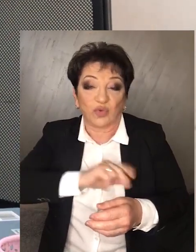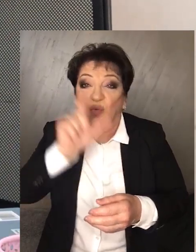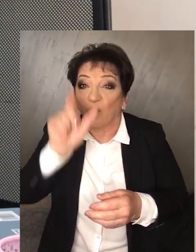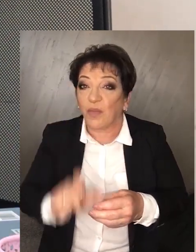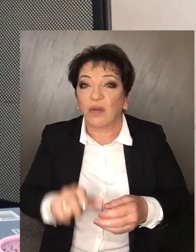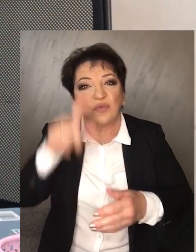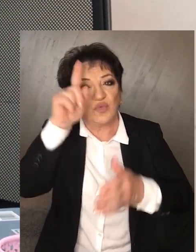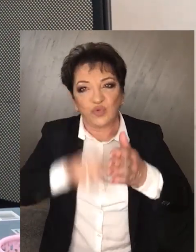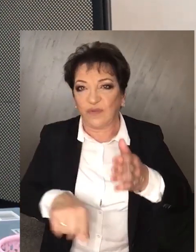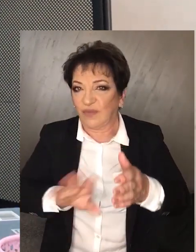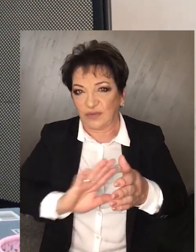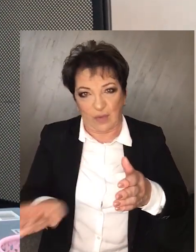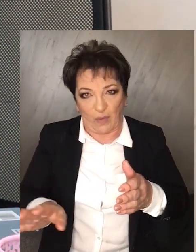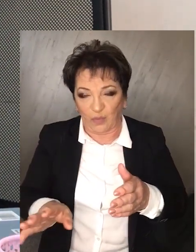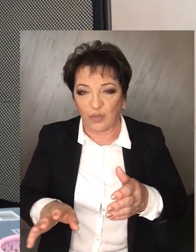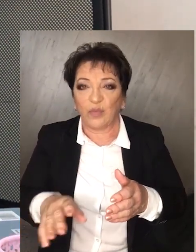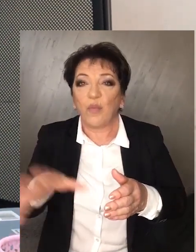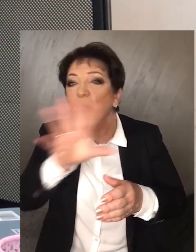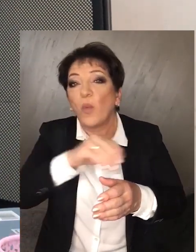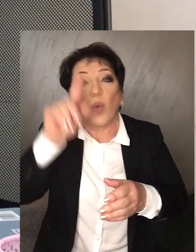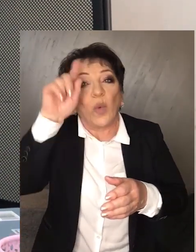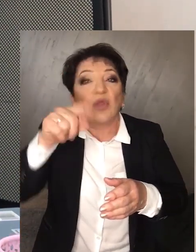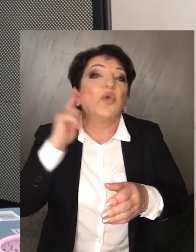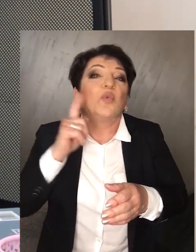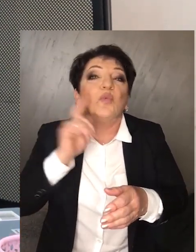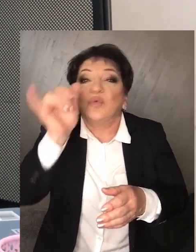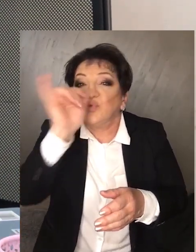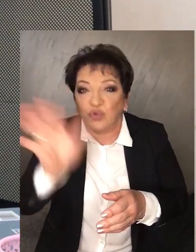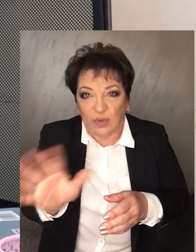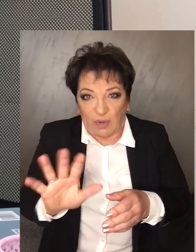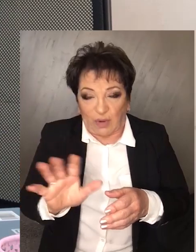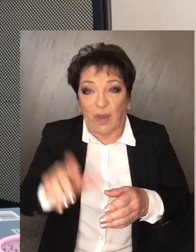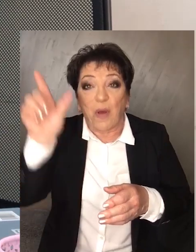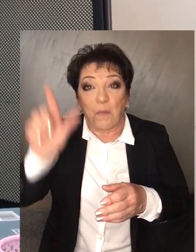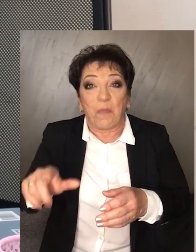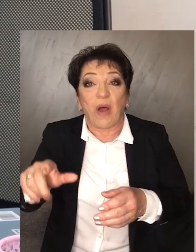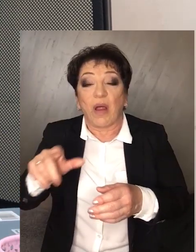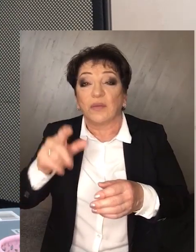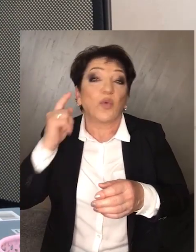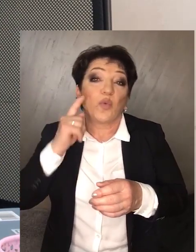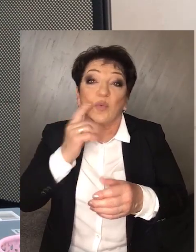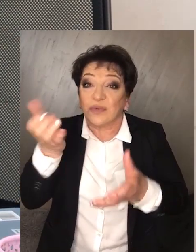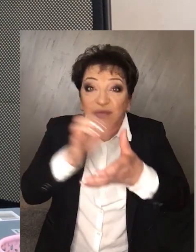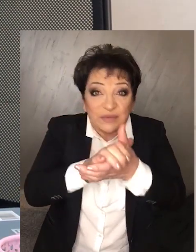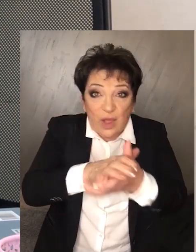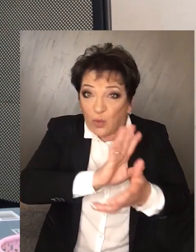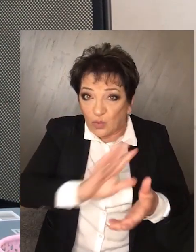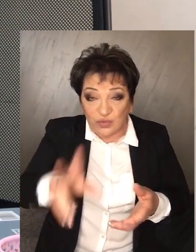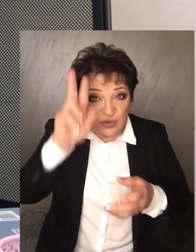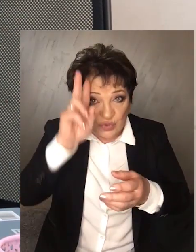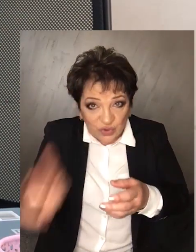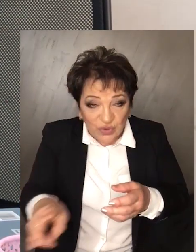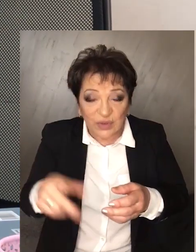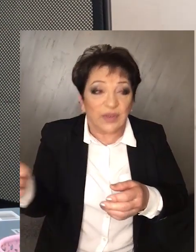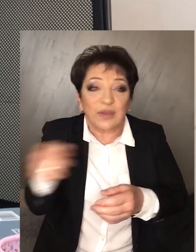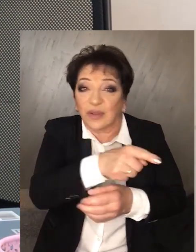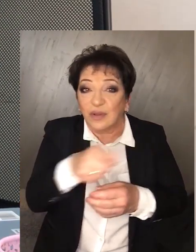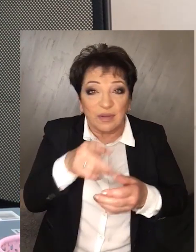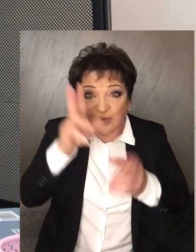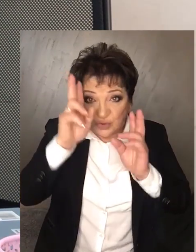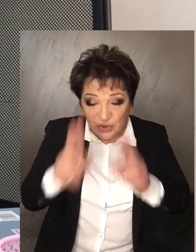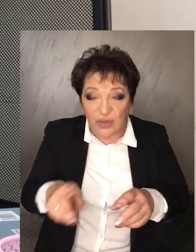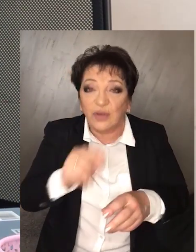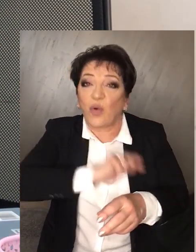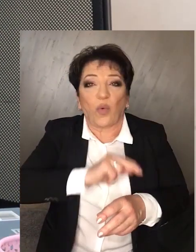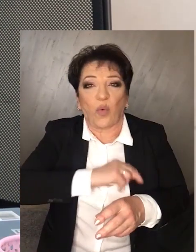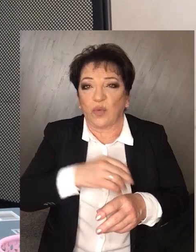խուլ հաճախորդի, խուլ աշխատողի, որպես աշխատող ինքը չի վստահում։ Ու նաև ինքը խնդիր ունի, ինչքան էլ որ